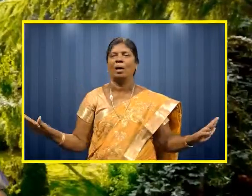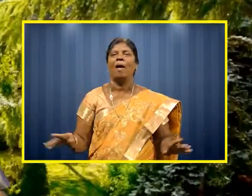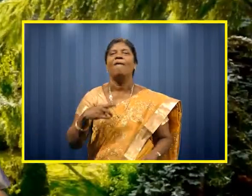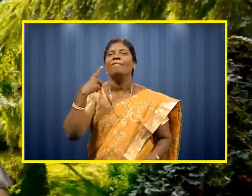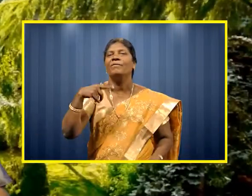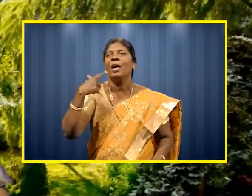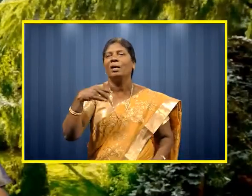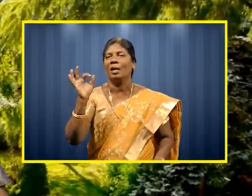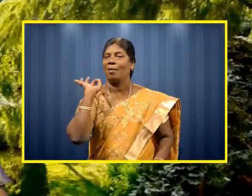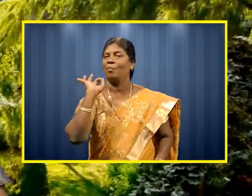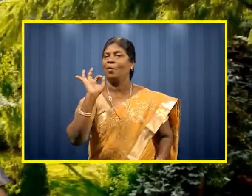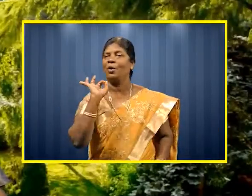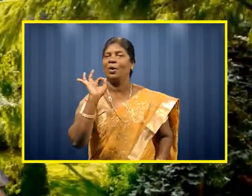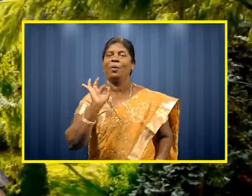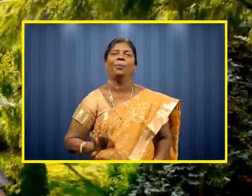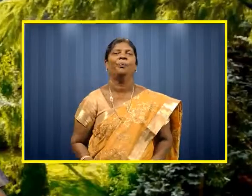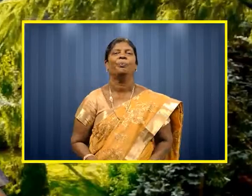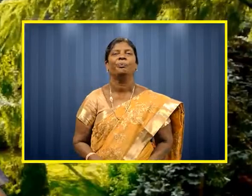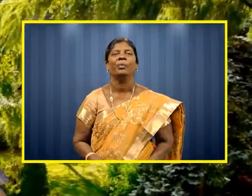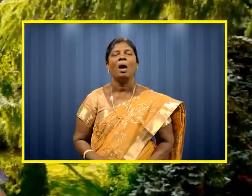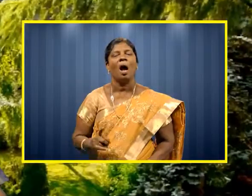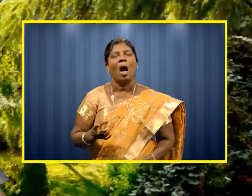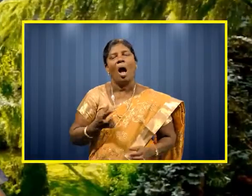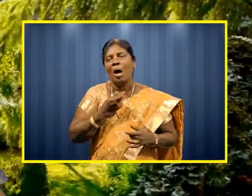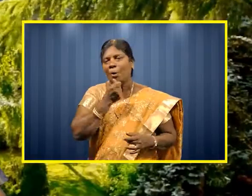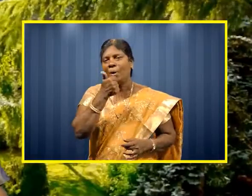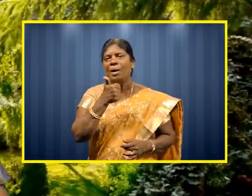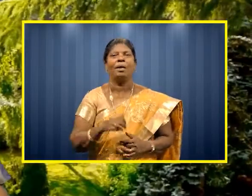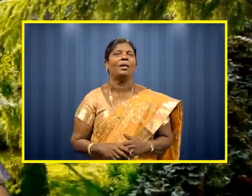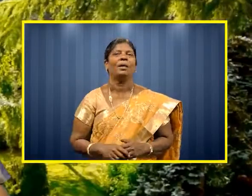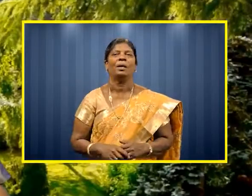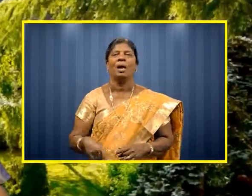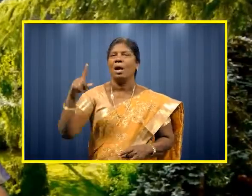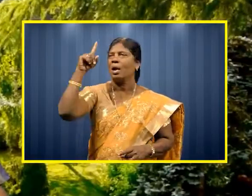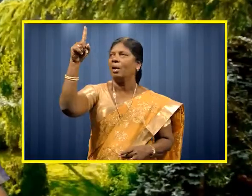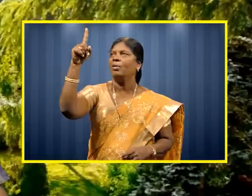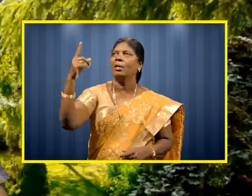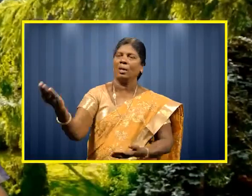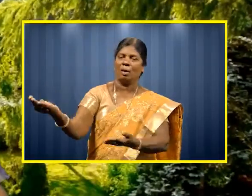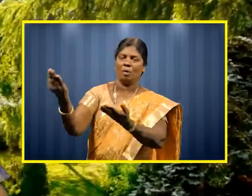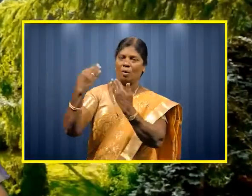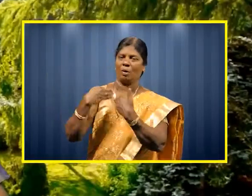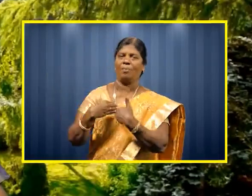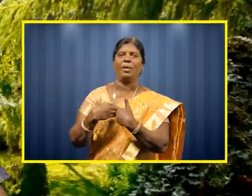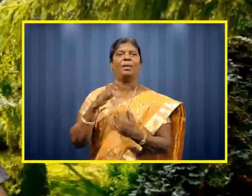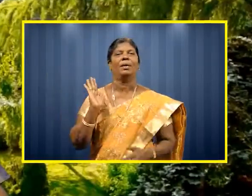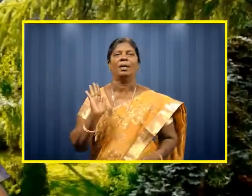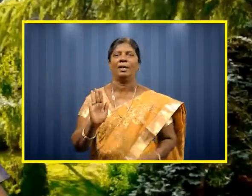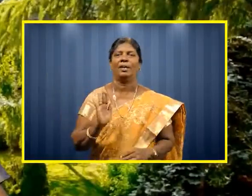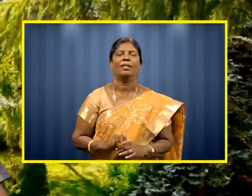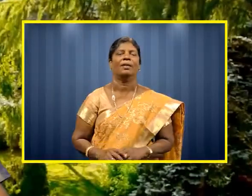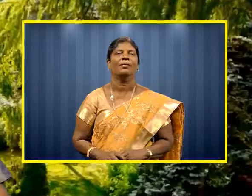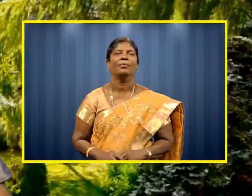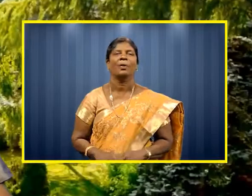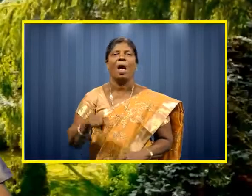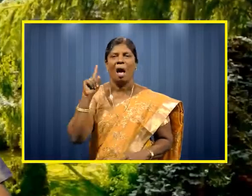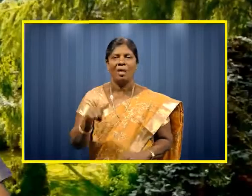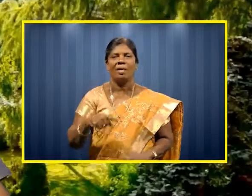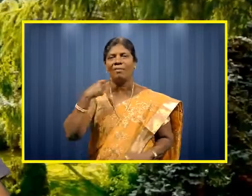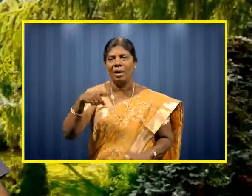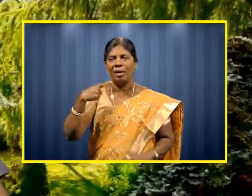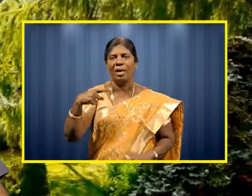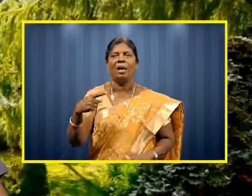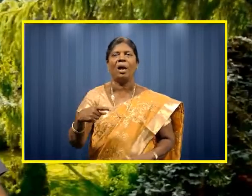நினைக்கக்கூடாது. ஏனென்றால் வாழ்க்கை மிக மிக முக்கியமானது, அருமையானது, கடவுளிடத்திலிருந்து உங்களுக்கு